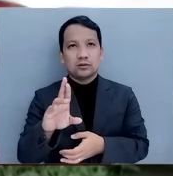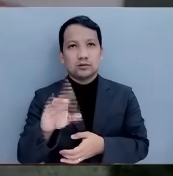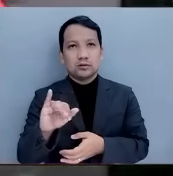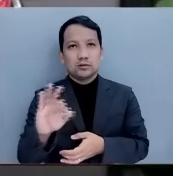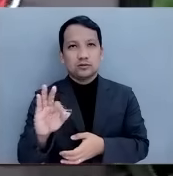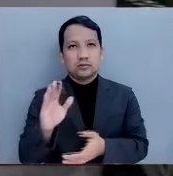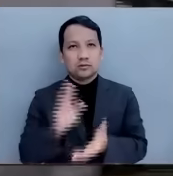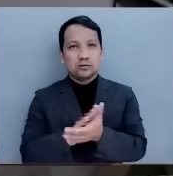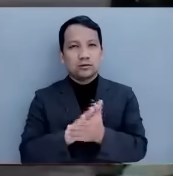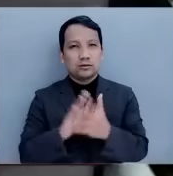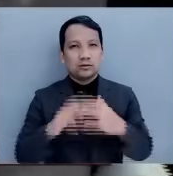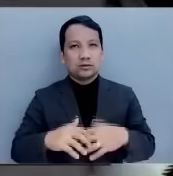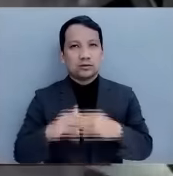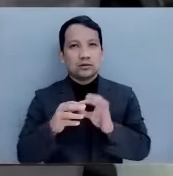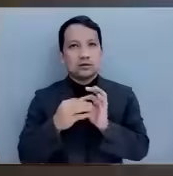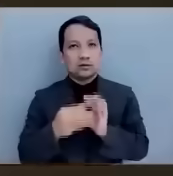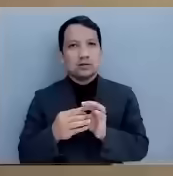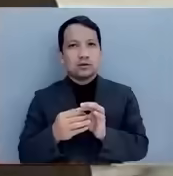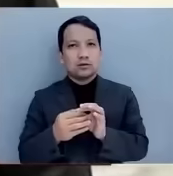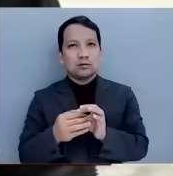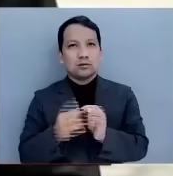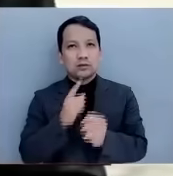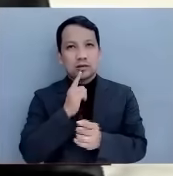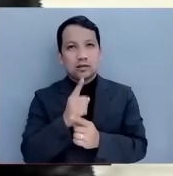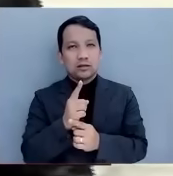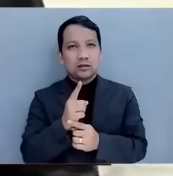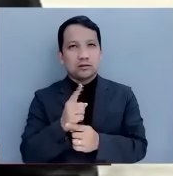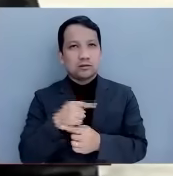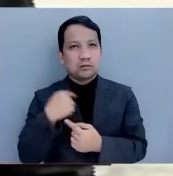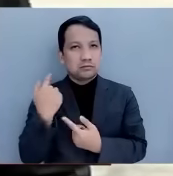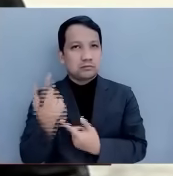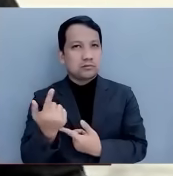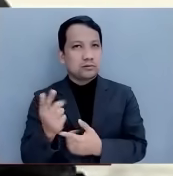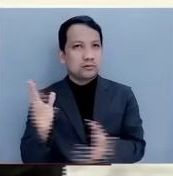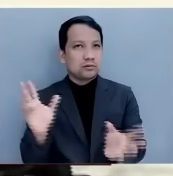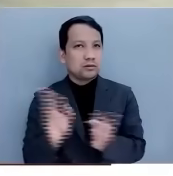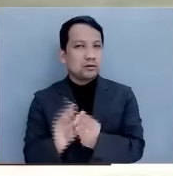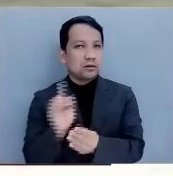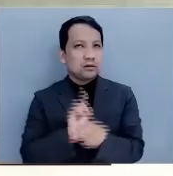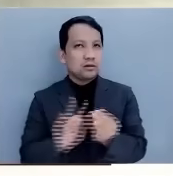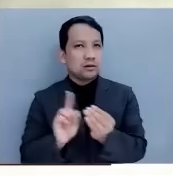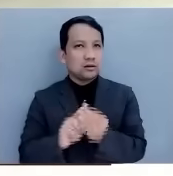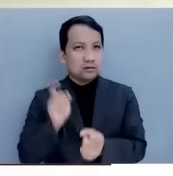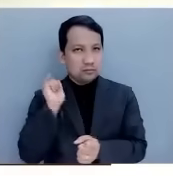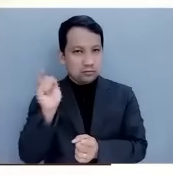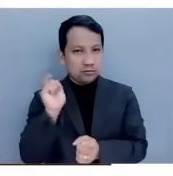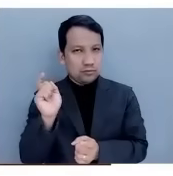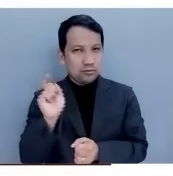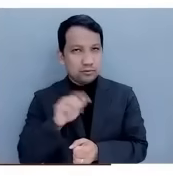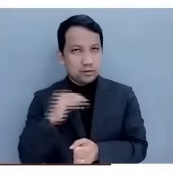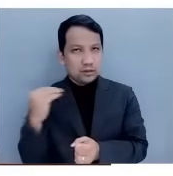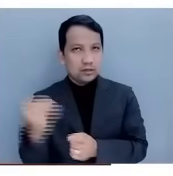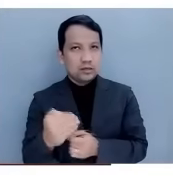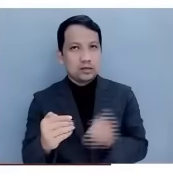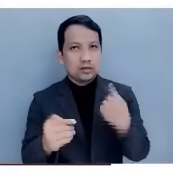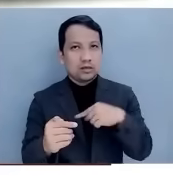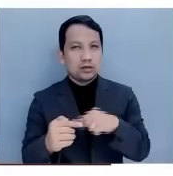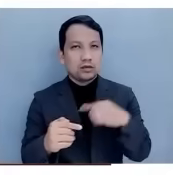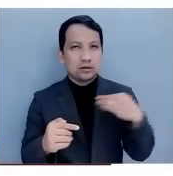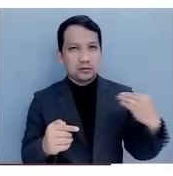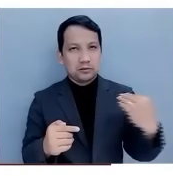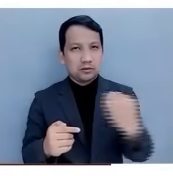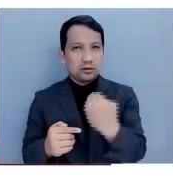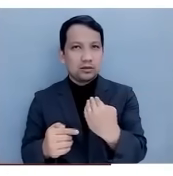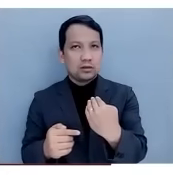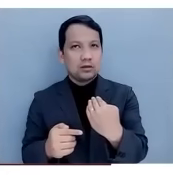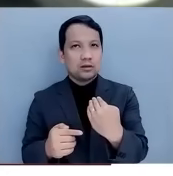naman, established lang siya nung 2007. Racing is about speed, while drifting naman is going sideways,